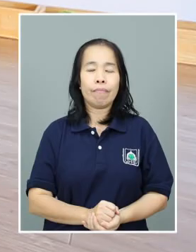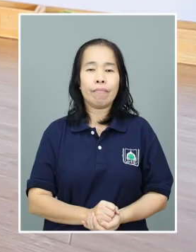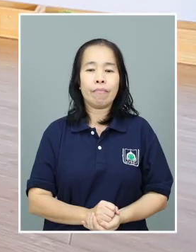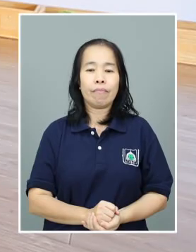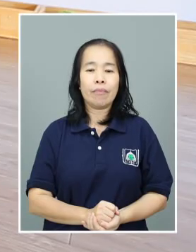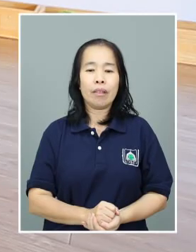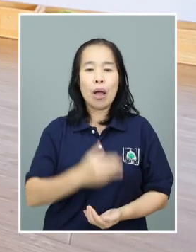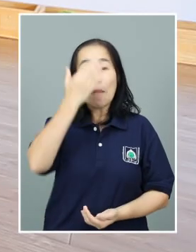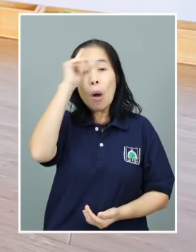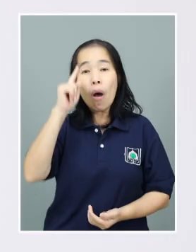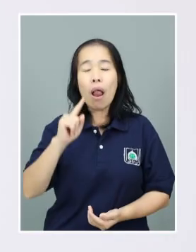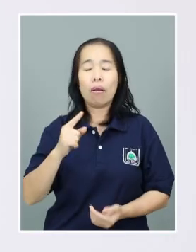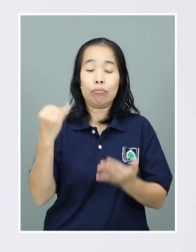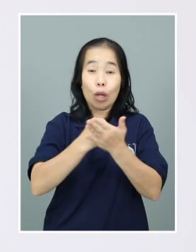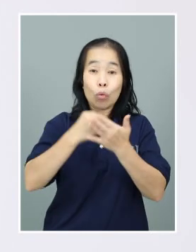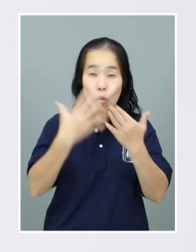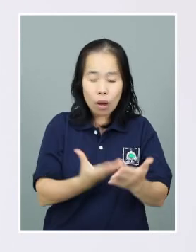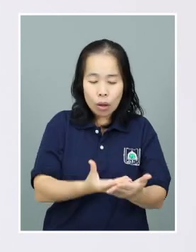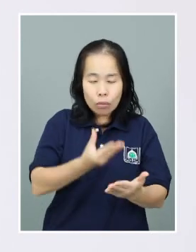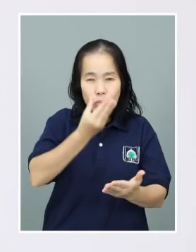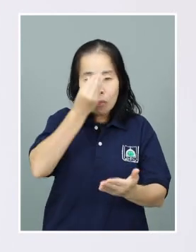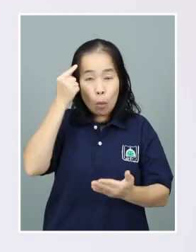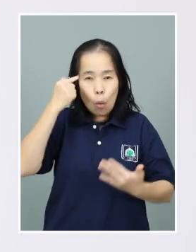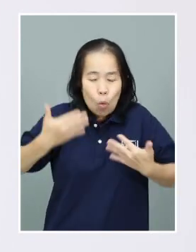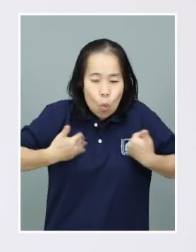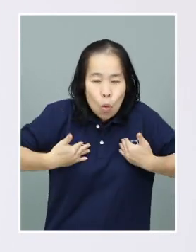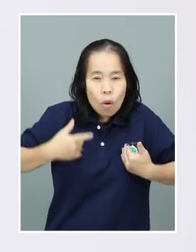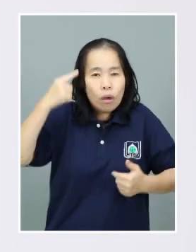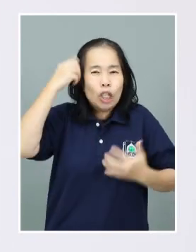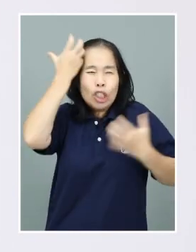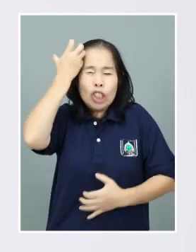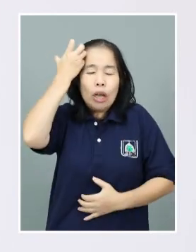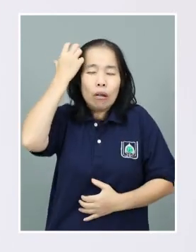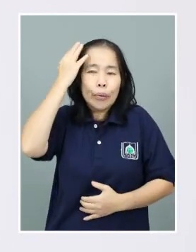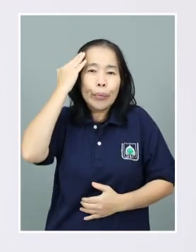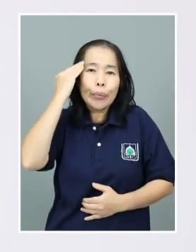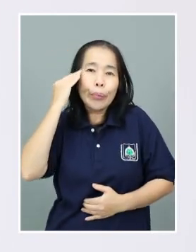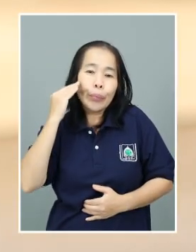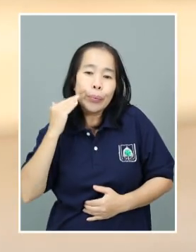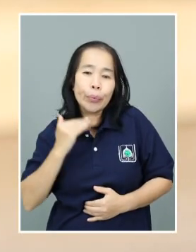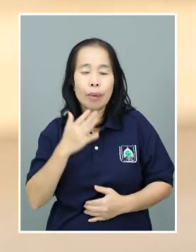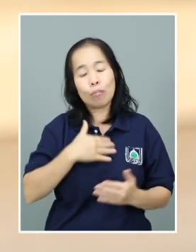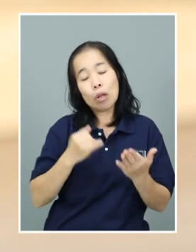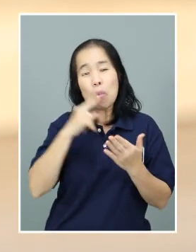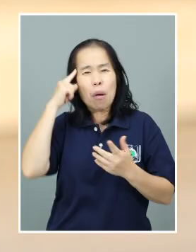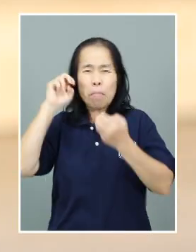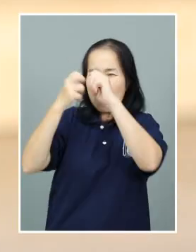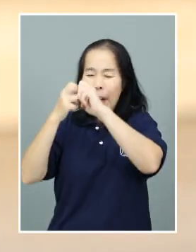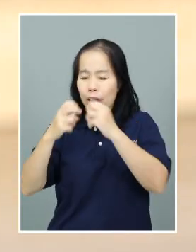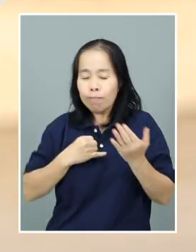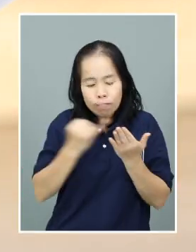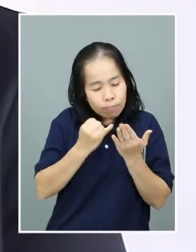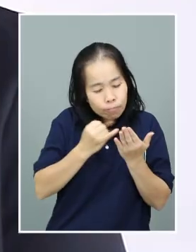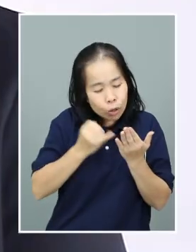ทำให้เราผ่อนคลายแล้วก็สนุกค่ะเวลามีเรื่องราวอะไรทั้งชีวิตประจำวันหนูก็มาวาดเป็นการ์ตูนเป็นเนื้อเ